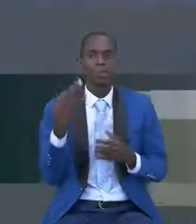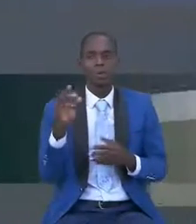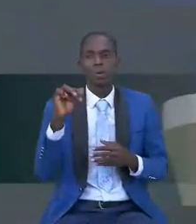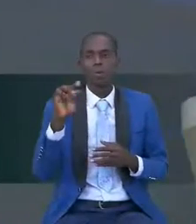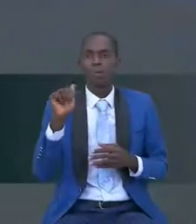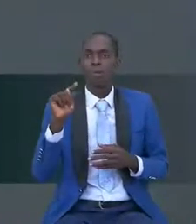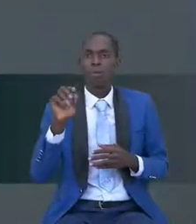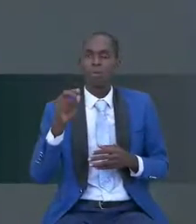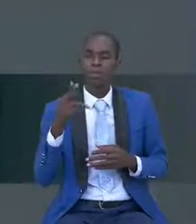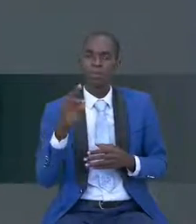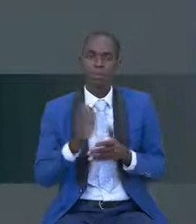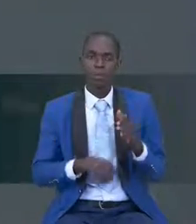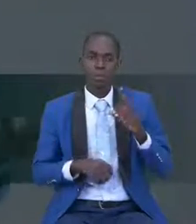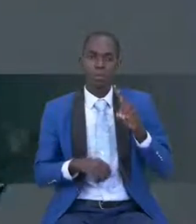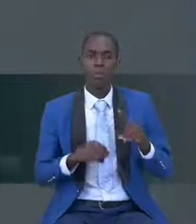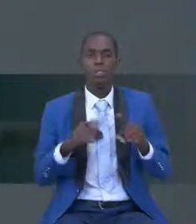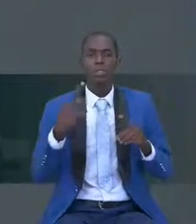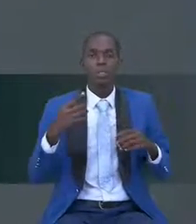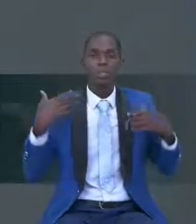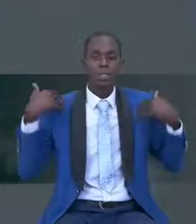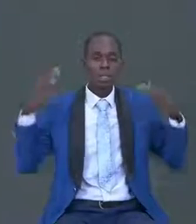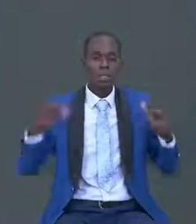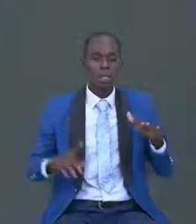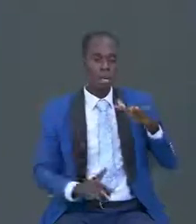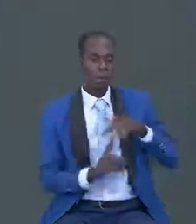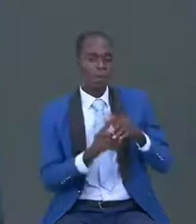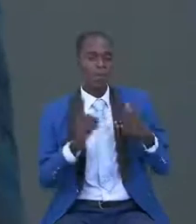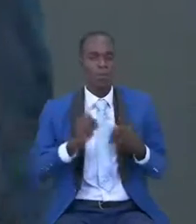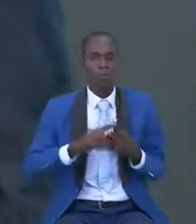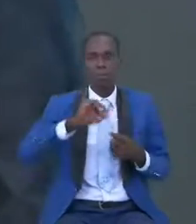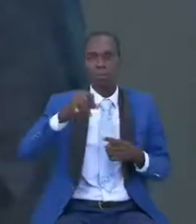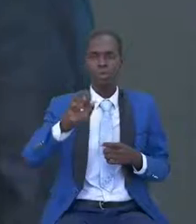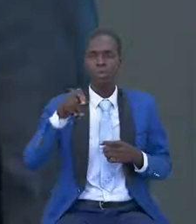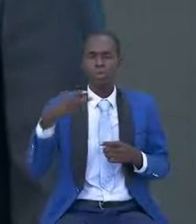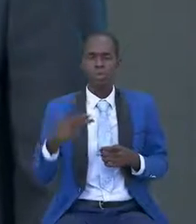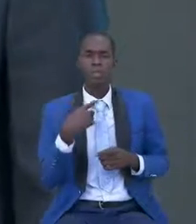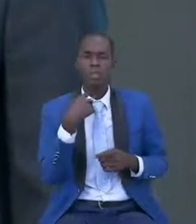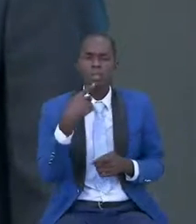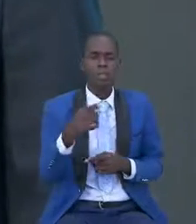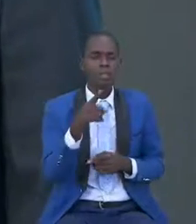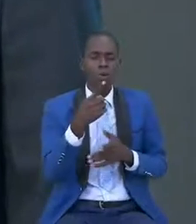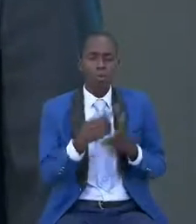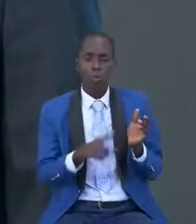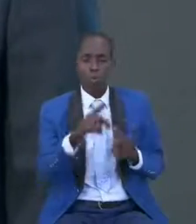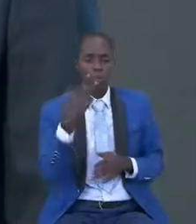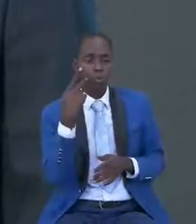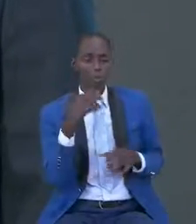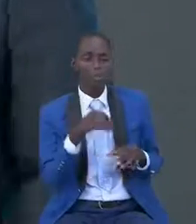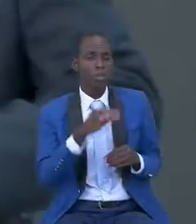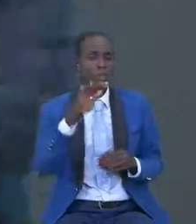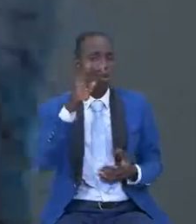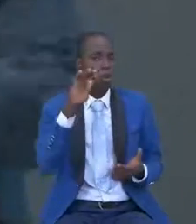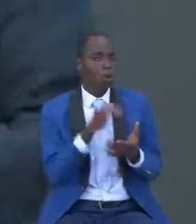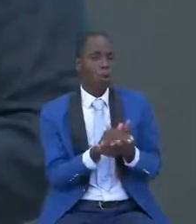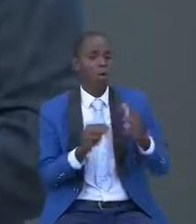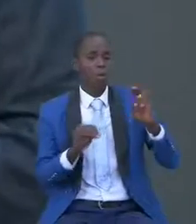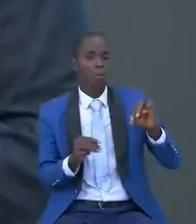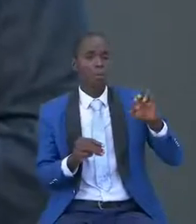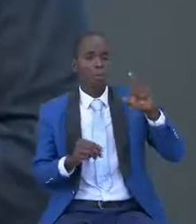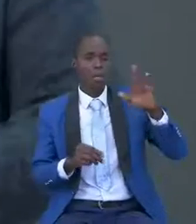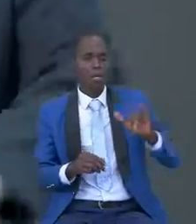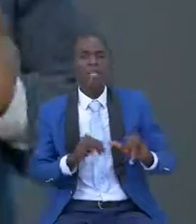1, l'ange est apparu à Joseph et lui a donné l'assurance. Ce que tu vois en Marie vient